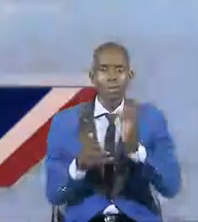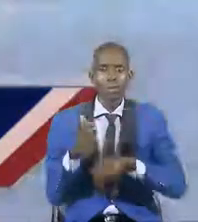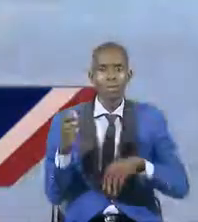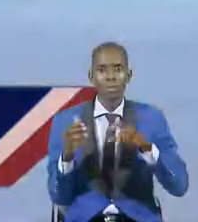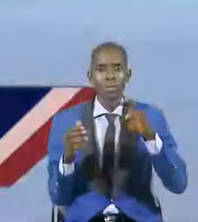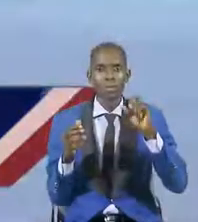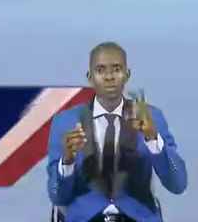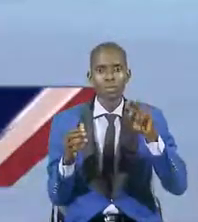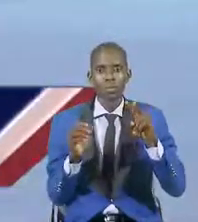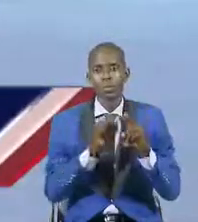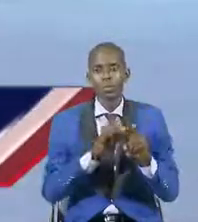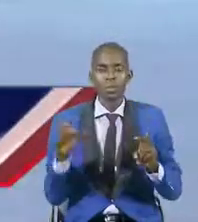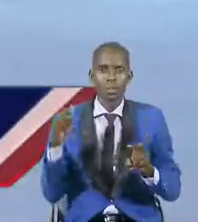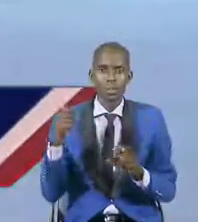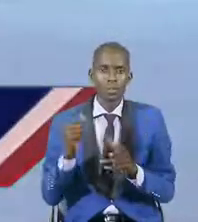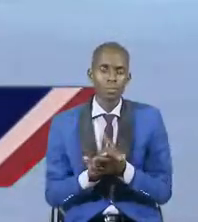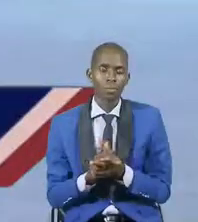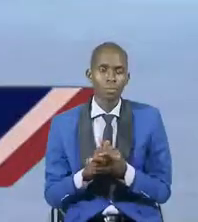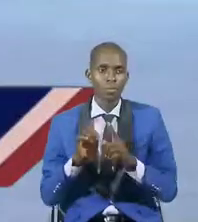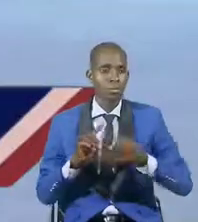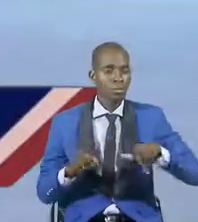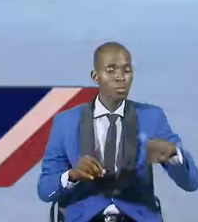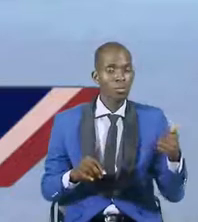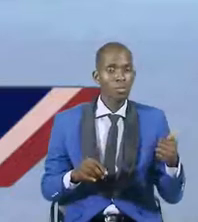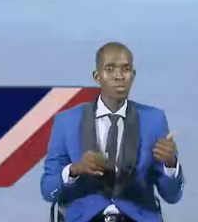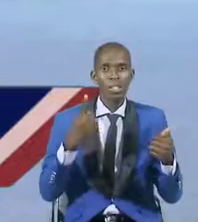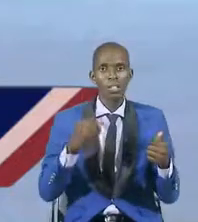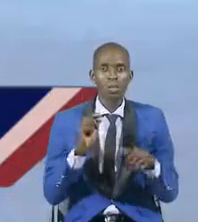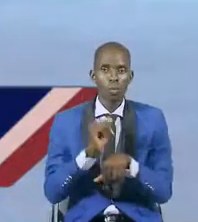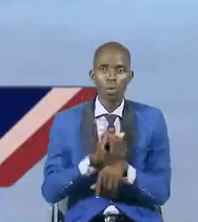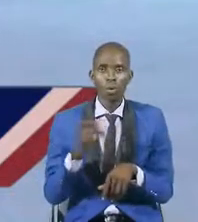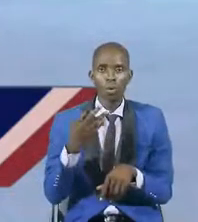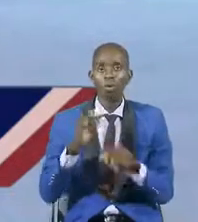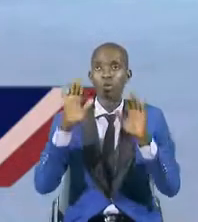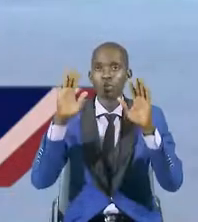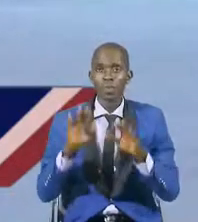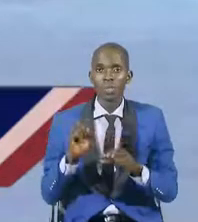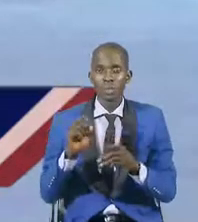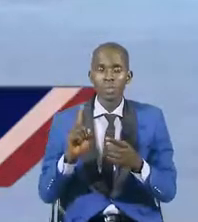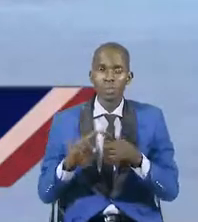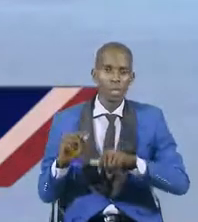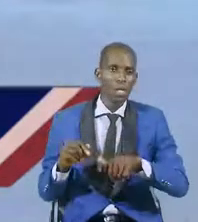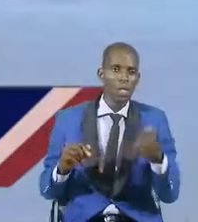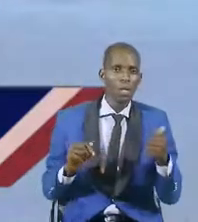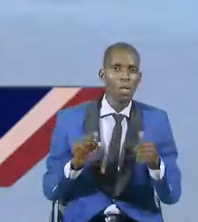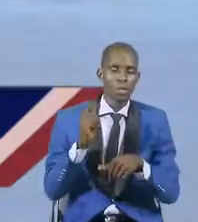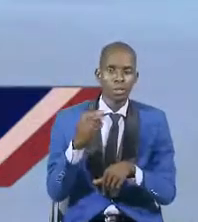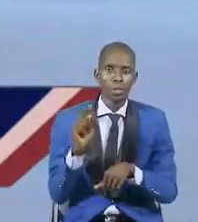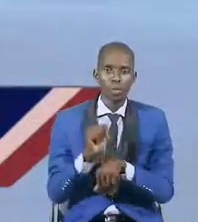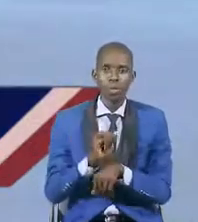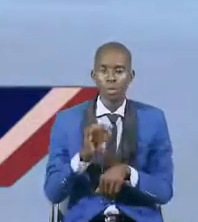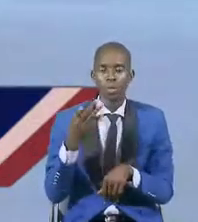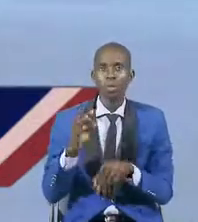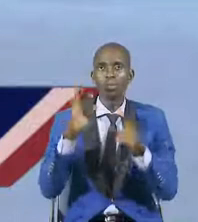12, verset 10. À un autre, le don d'opérer des miracles. À un autre, le